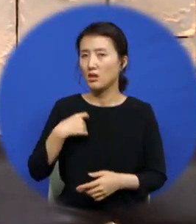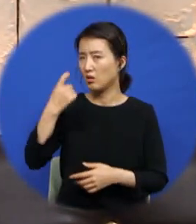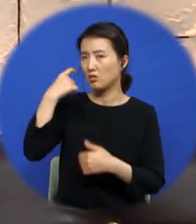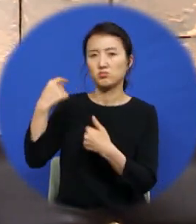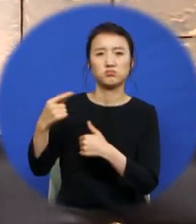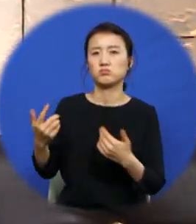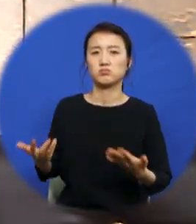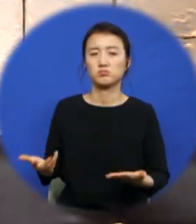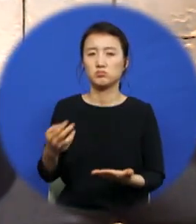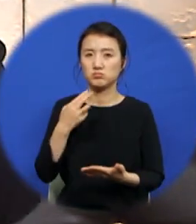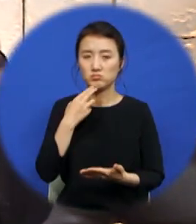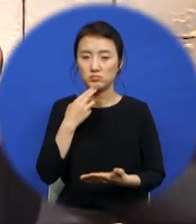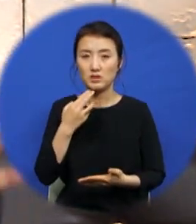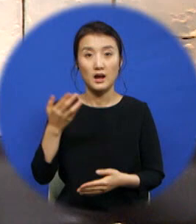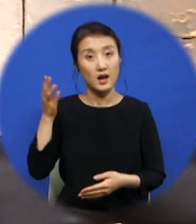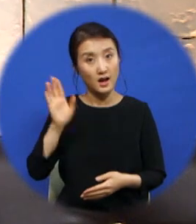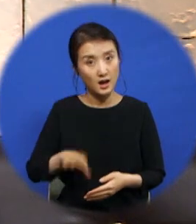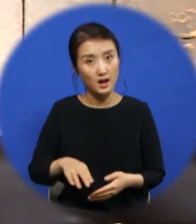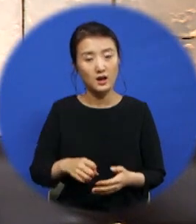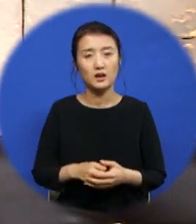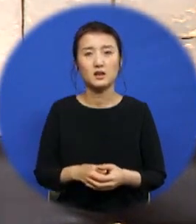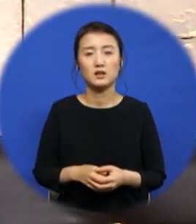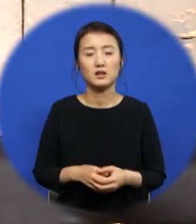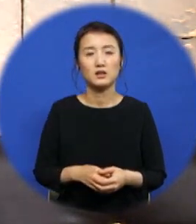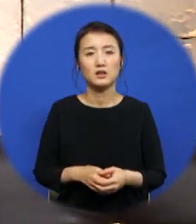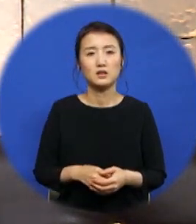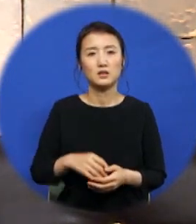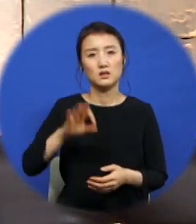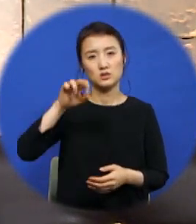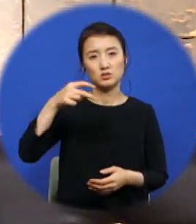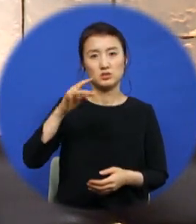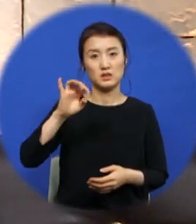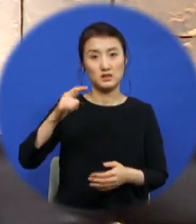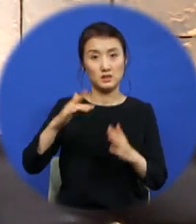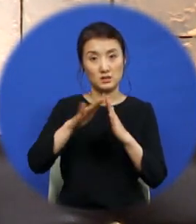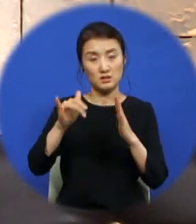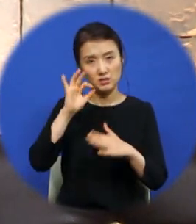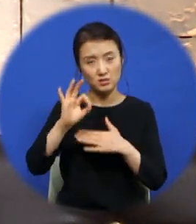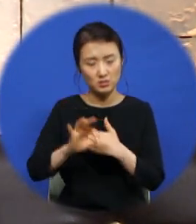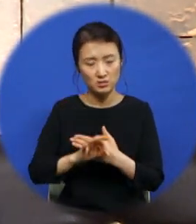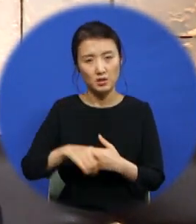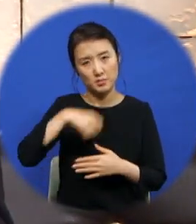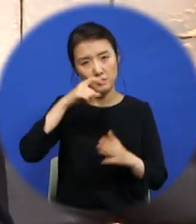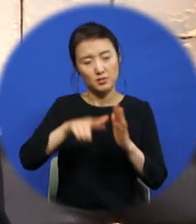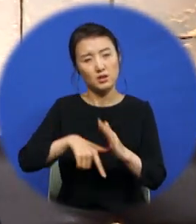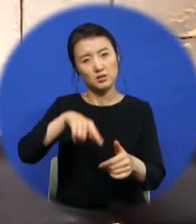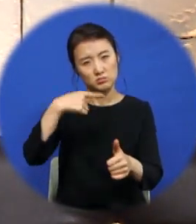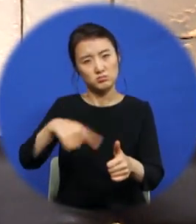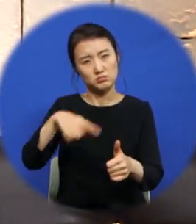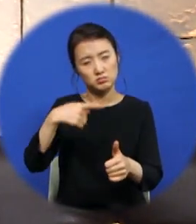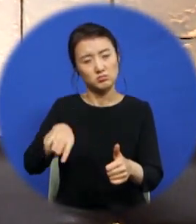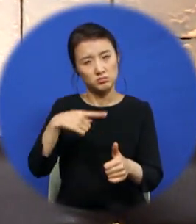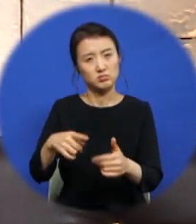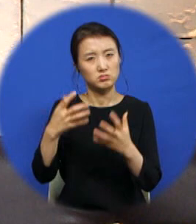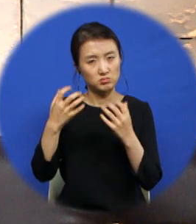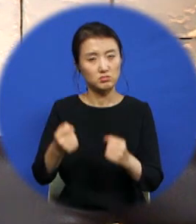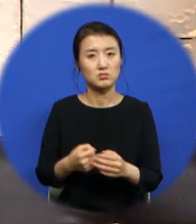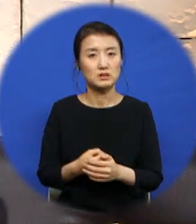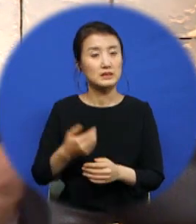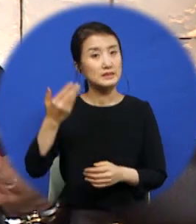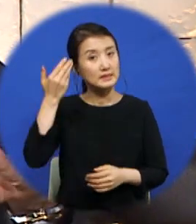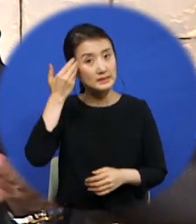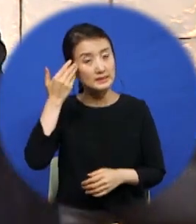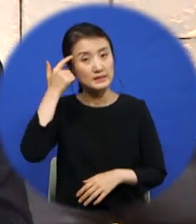언제 유대인들은 식 식탁 해석을 가리키는 겁니다 사안 세상 사람들은 지식이나